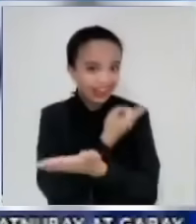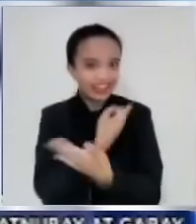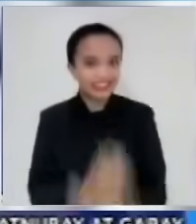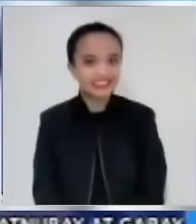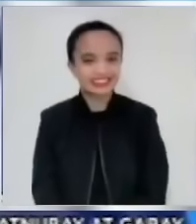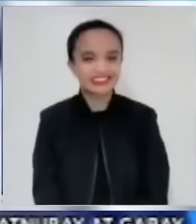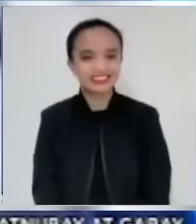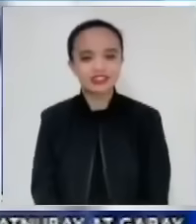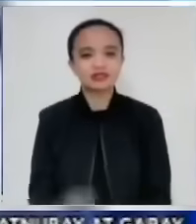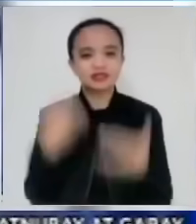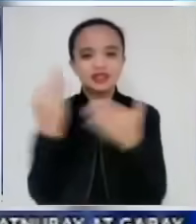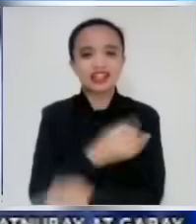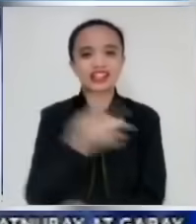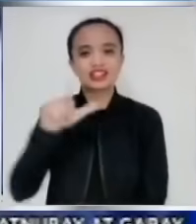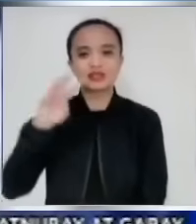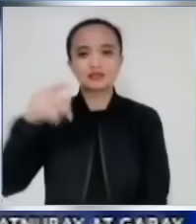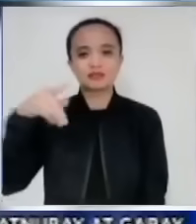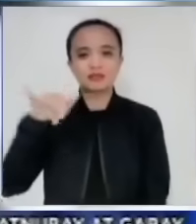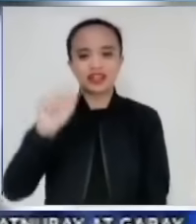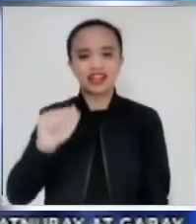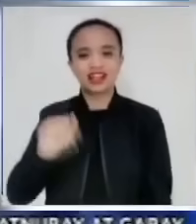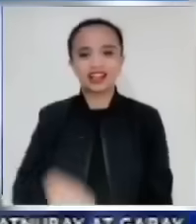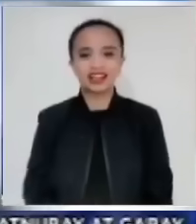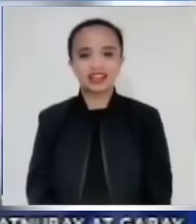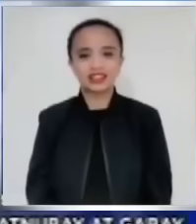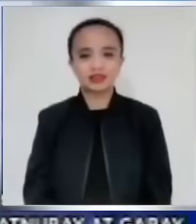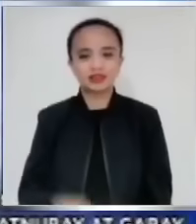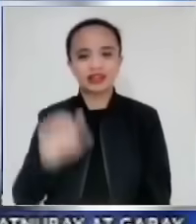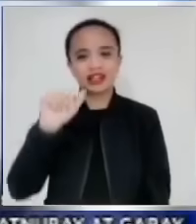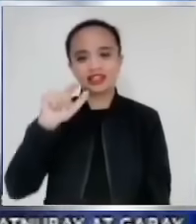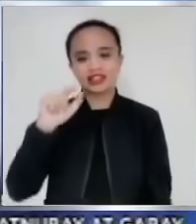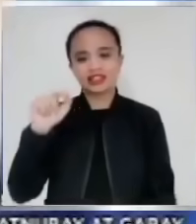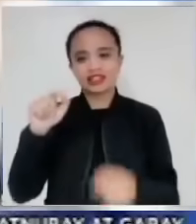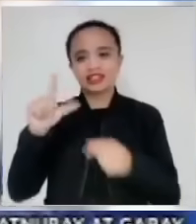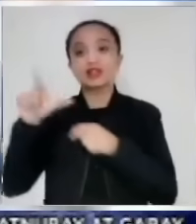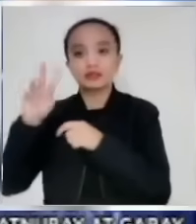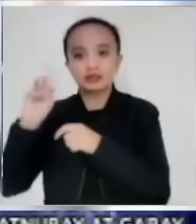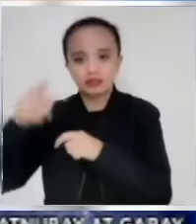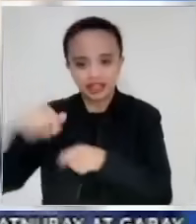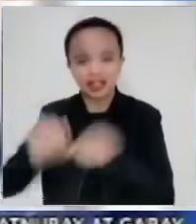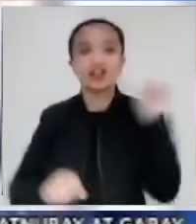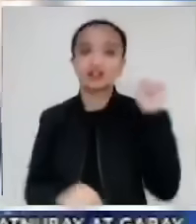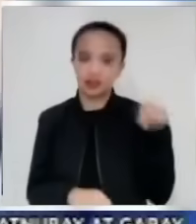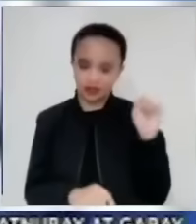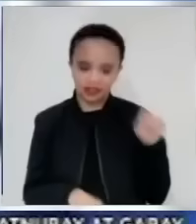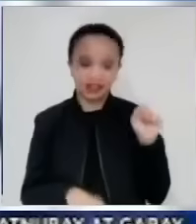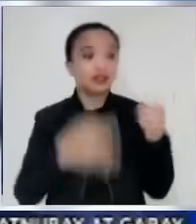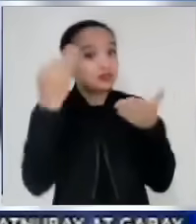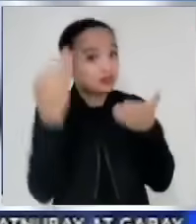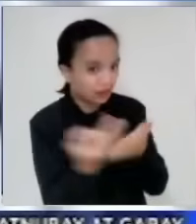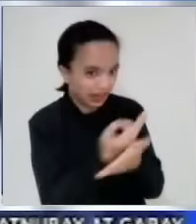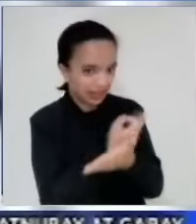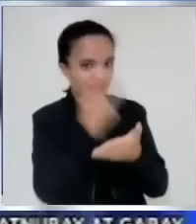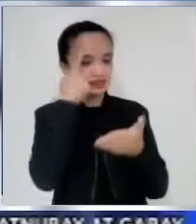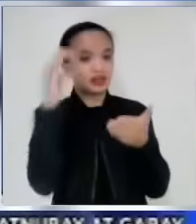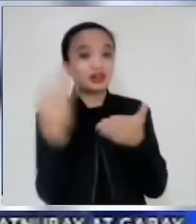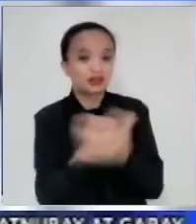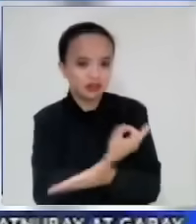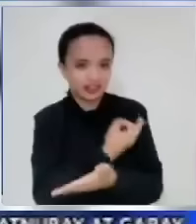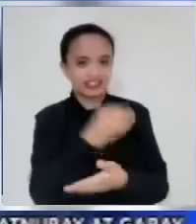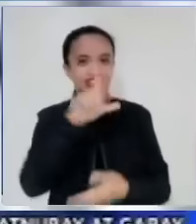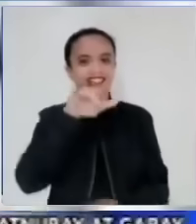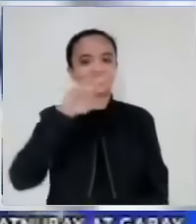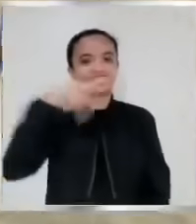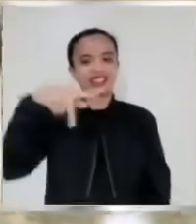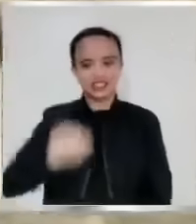fresh lumpia. Mamahaling lumpia yun. Lumpia. Yeah, it's a fresh, for the fresh lumpia tayo. Mamahaling lumpia